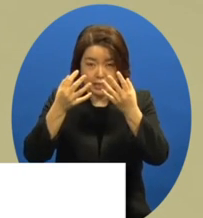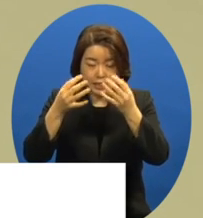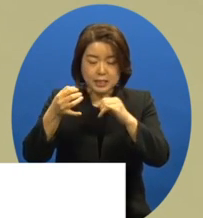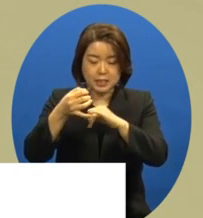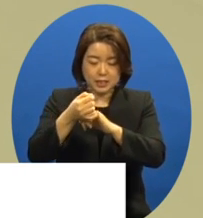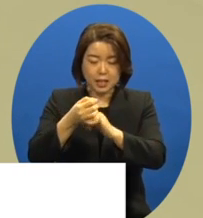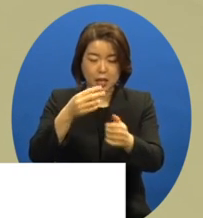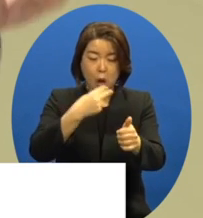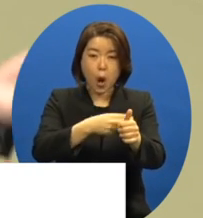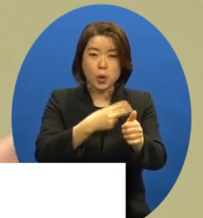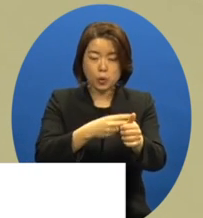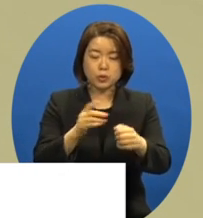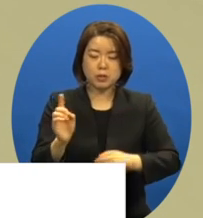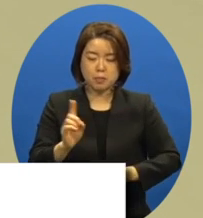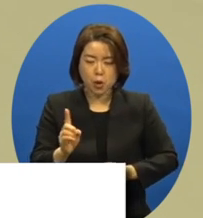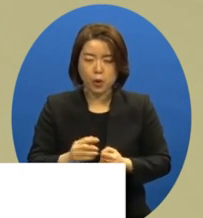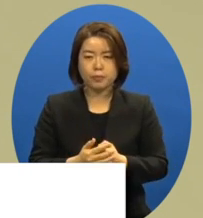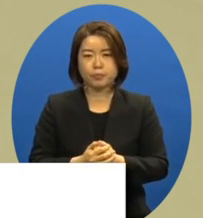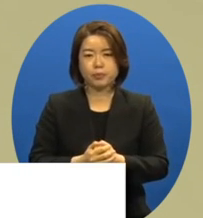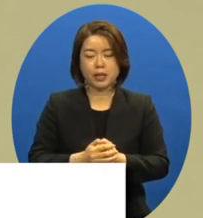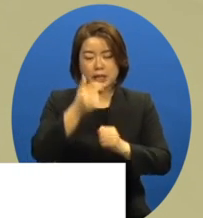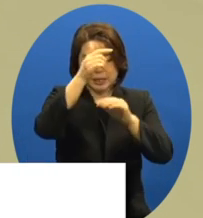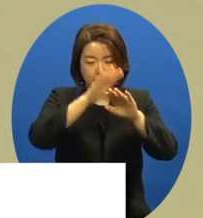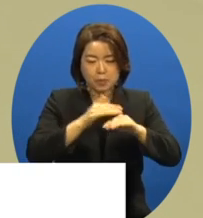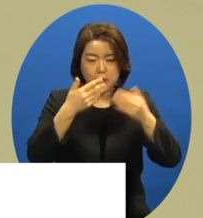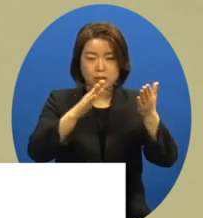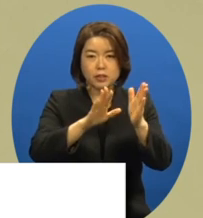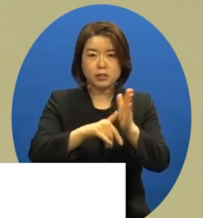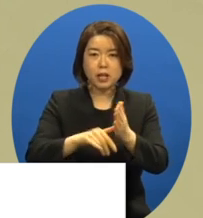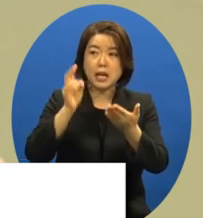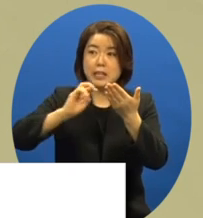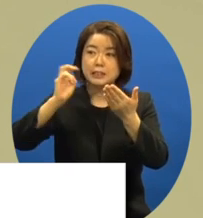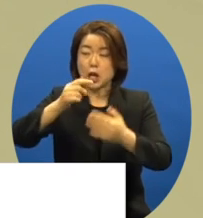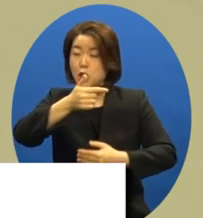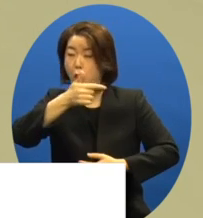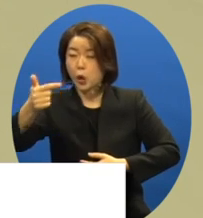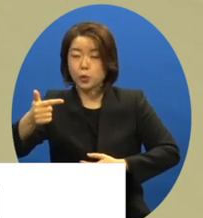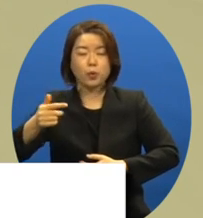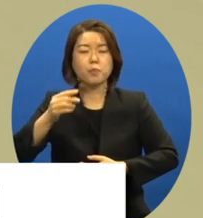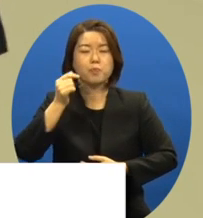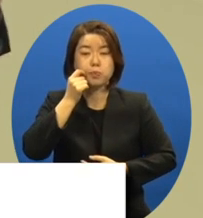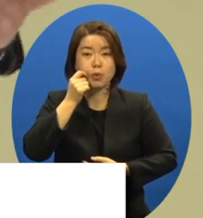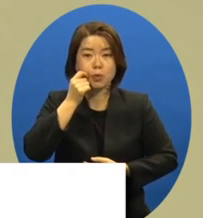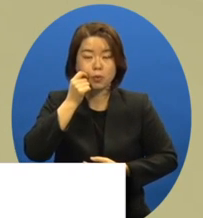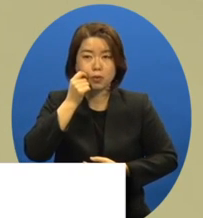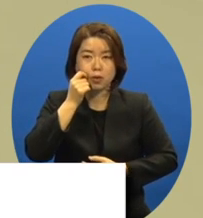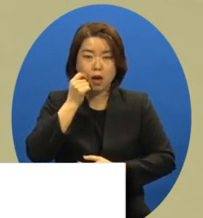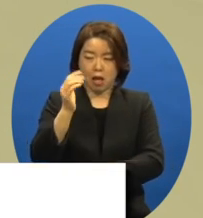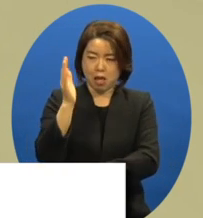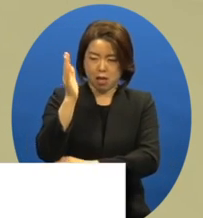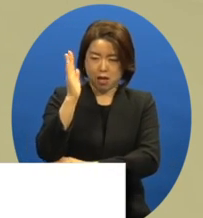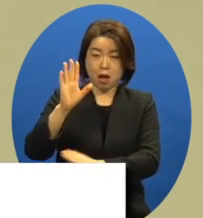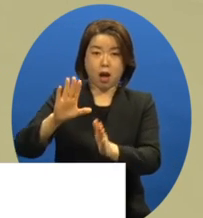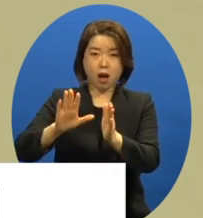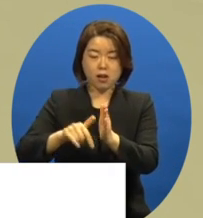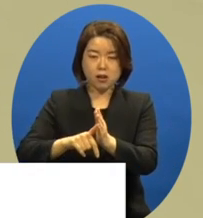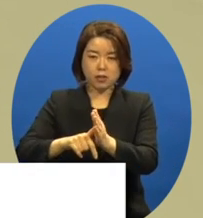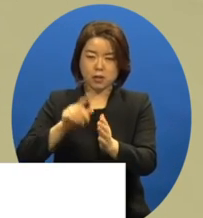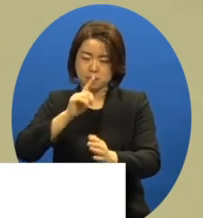예배 드릴 때 찬송을 크게 부른 적이 없었답니다. 강의할 때는 청산뉴스 같이 그렇게 강의를